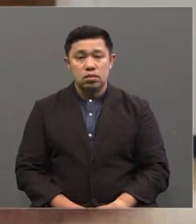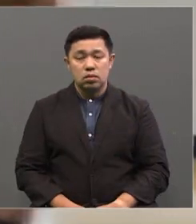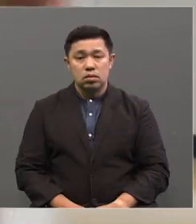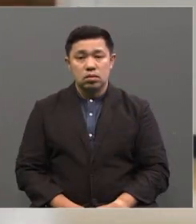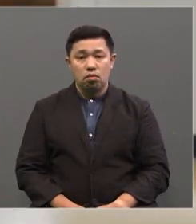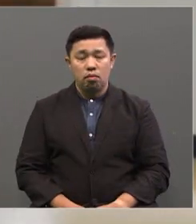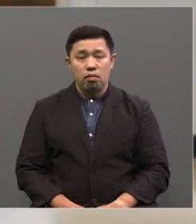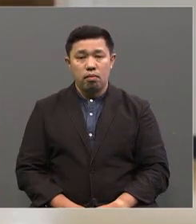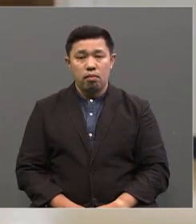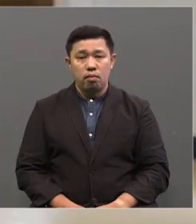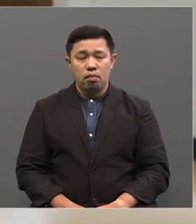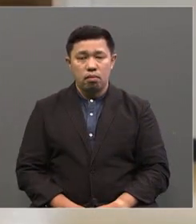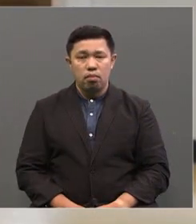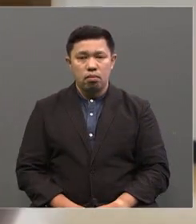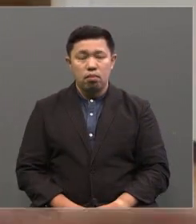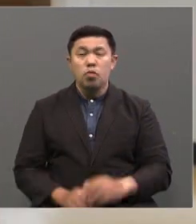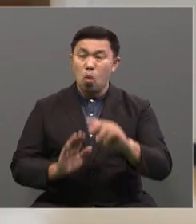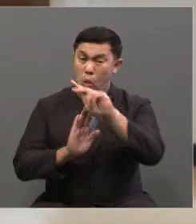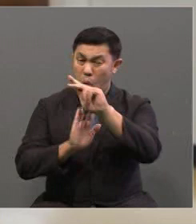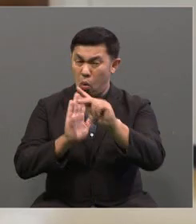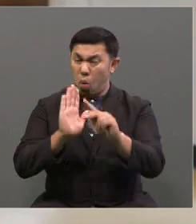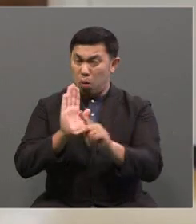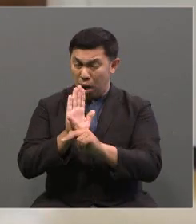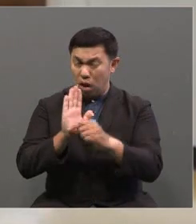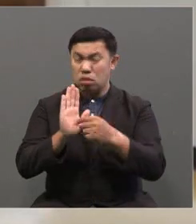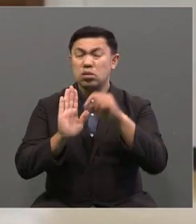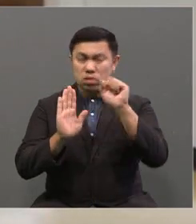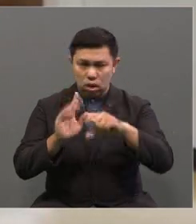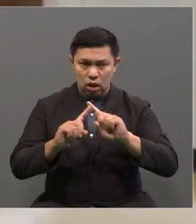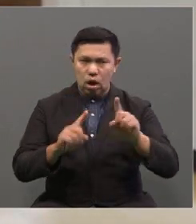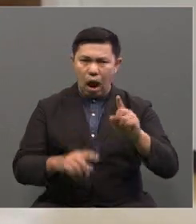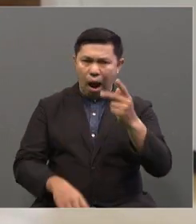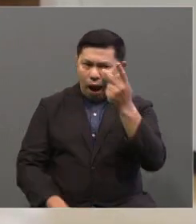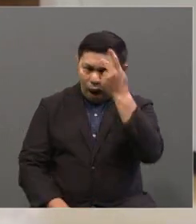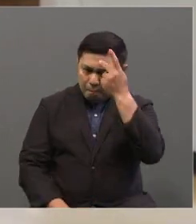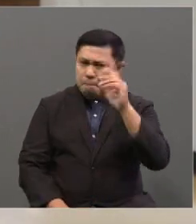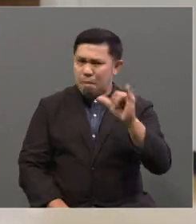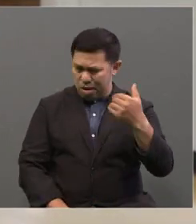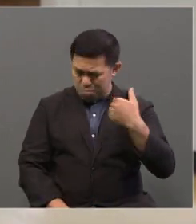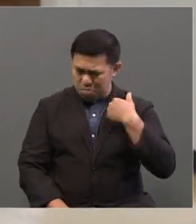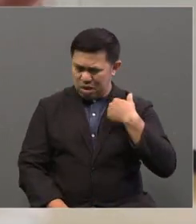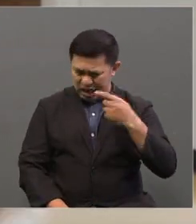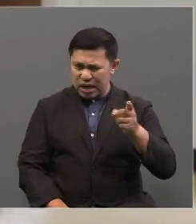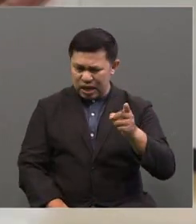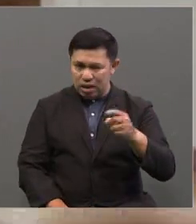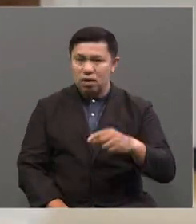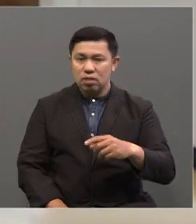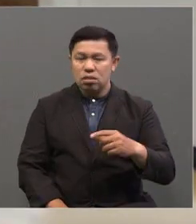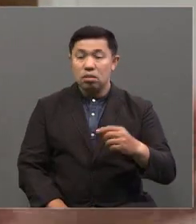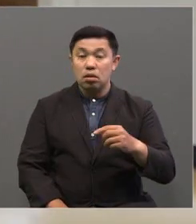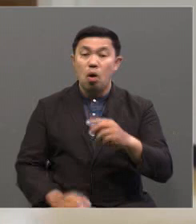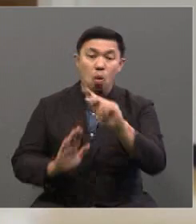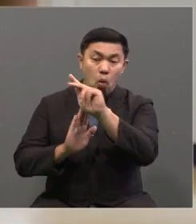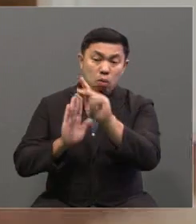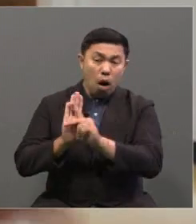คือเรื่องกฎหมายเป็นส่วนหนึ่งแต่เรื่องเวรกรรมเนี่ยมันมีจริงนะครับนะเพราะนั้นวันนี้เรื่องกฎหมาย